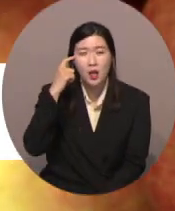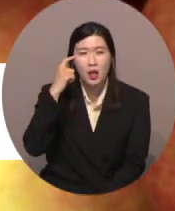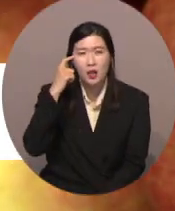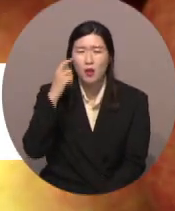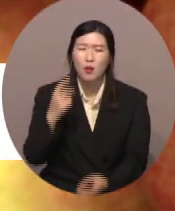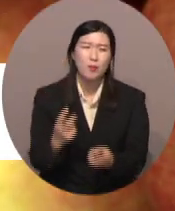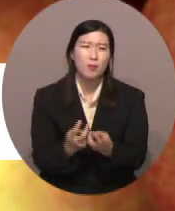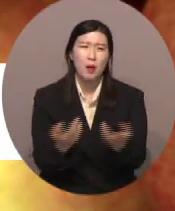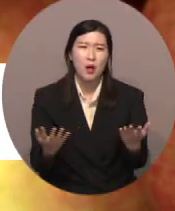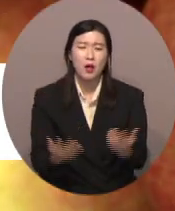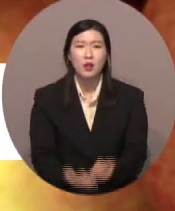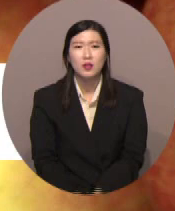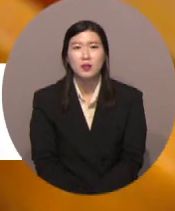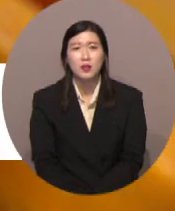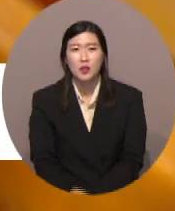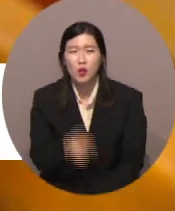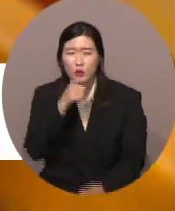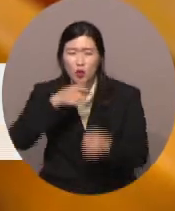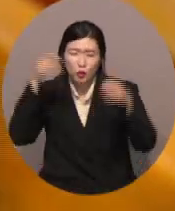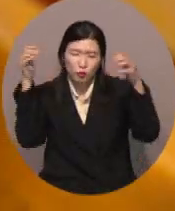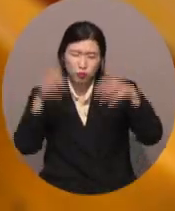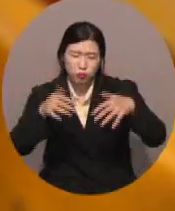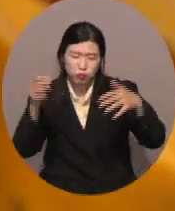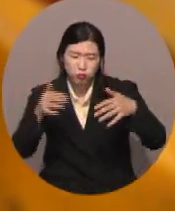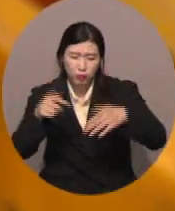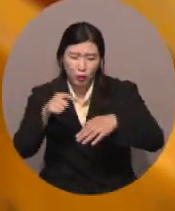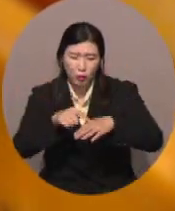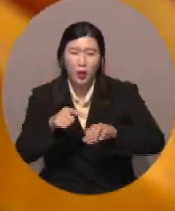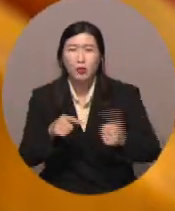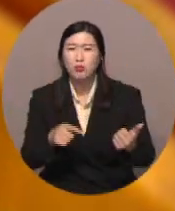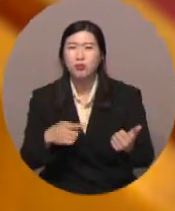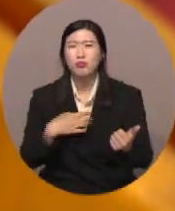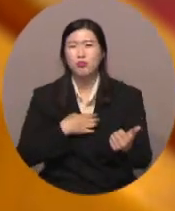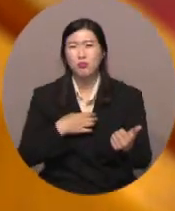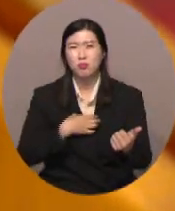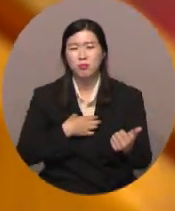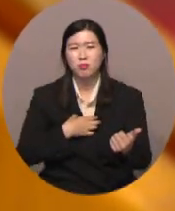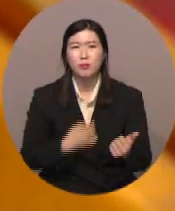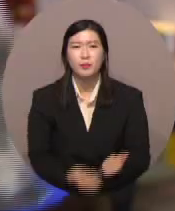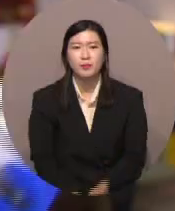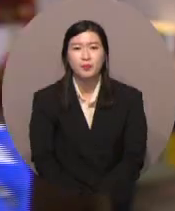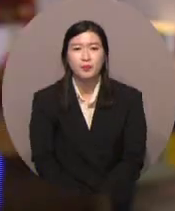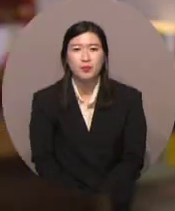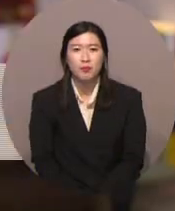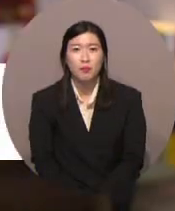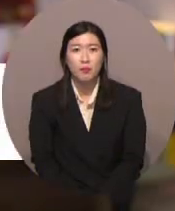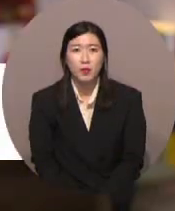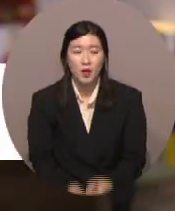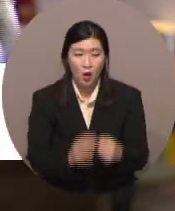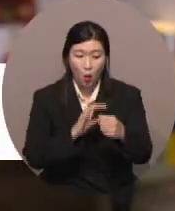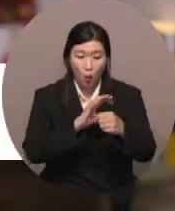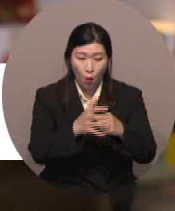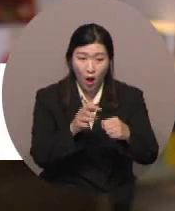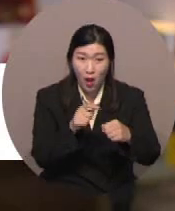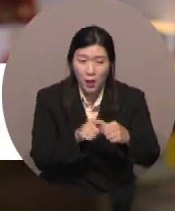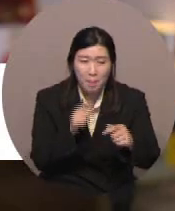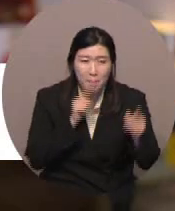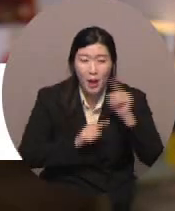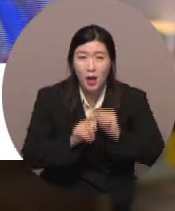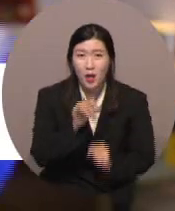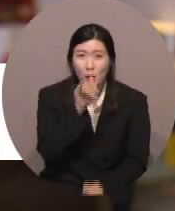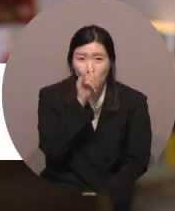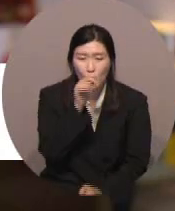상품성이 다소 떨어지지만 태풍 피해를 최소화하기 위한 고육책입니다. 과일만 상하는 것이 아니고 나무도